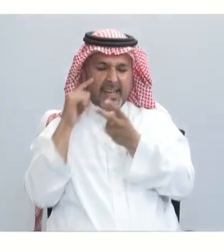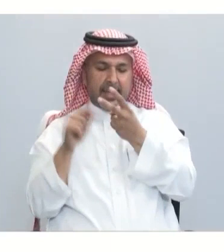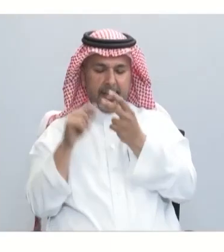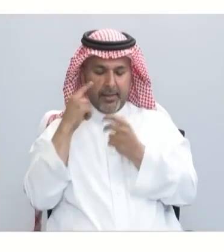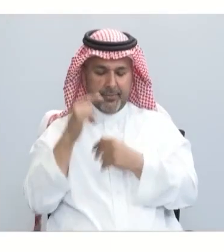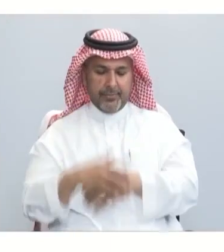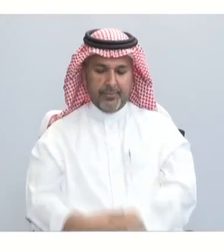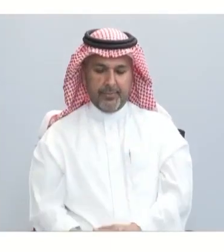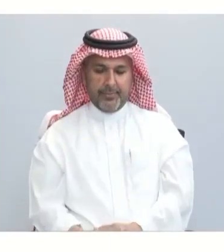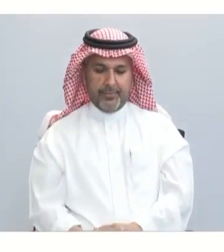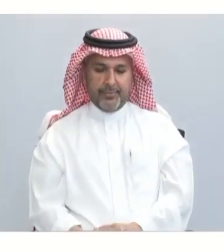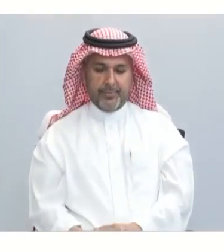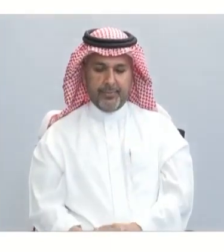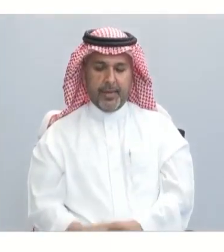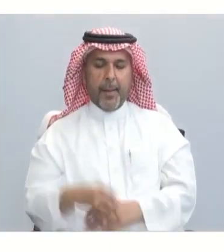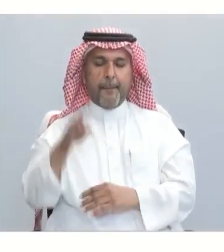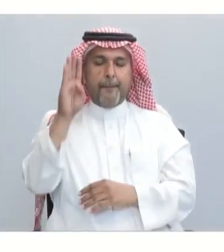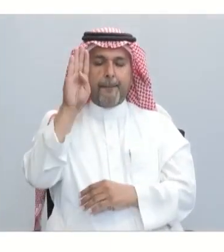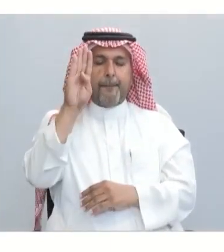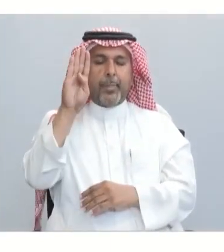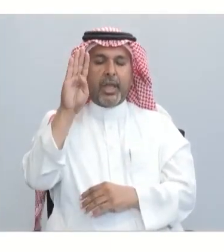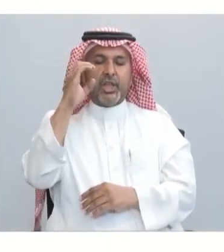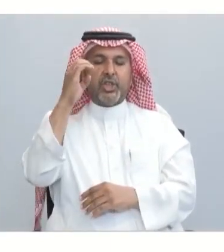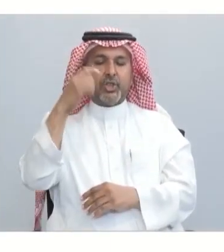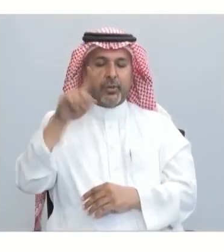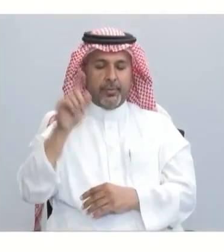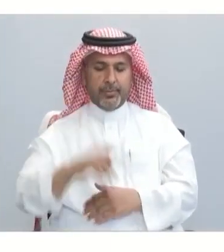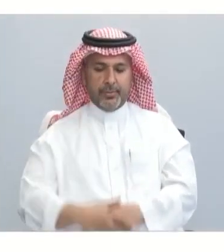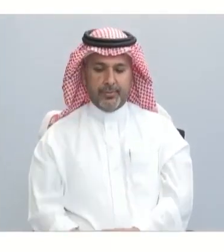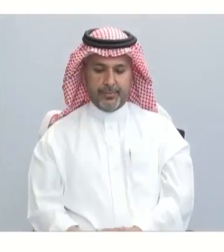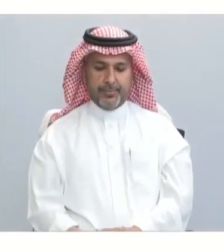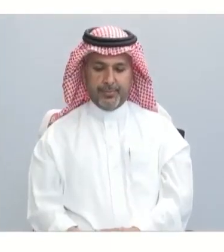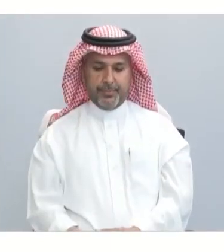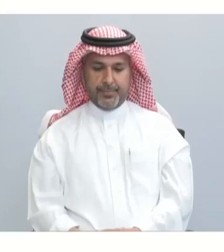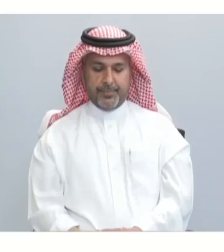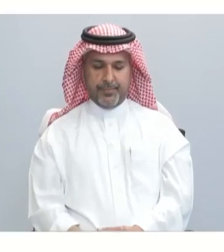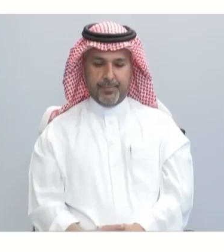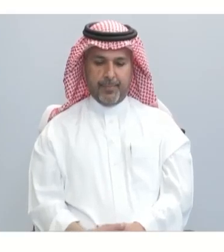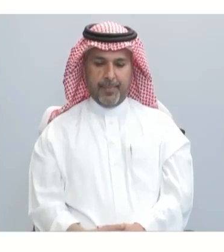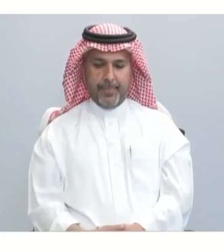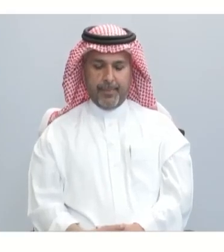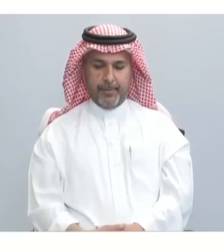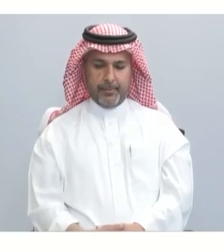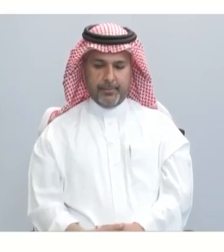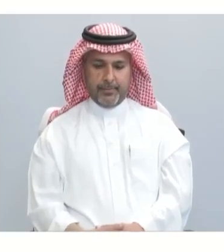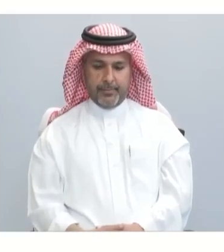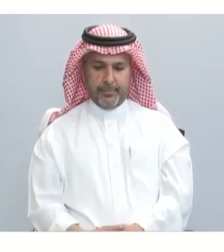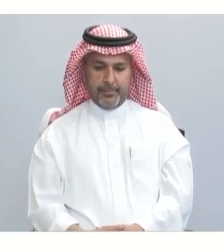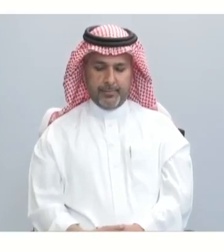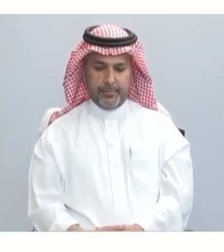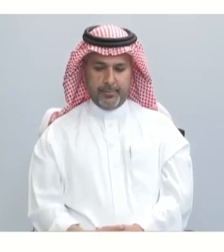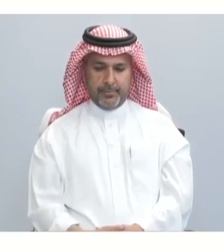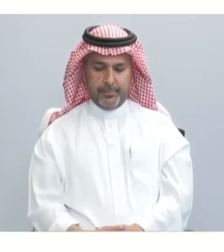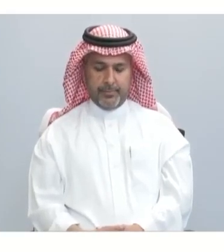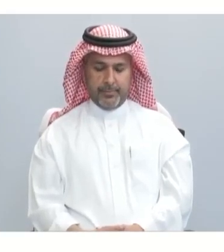الحل الصحيح هو بكل سهوله ايضا ممكن ناتي بطريقه ثانيه بما انه تحت